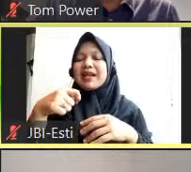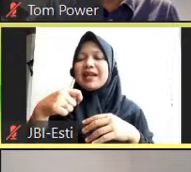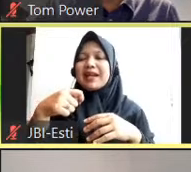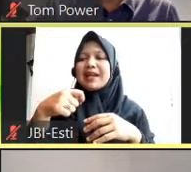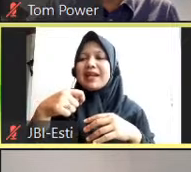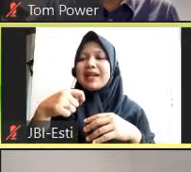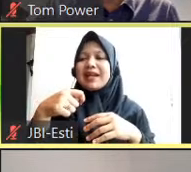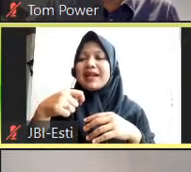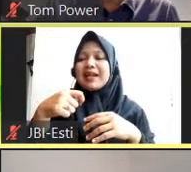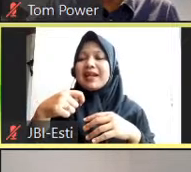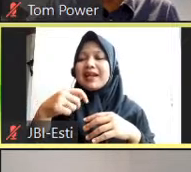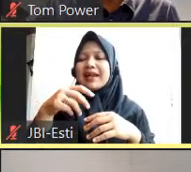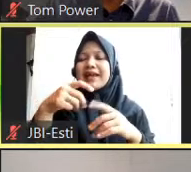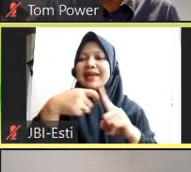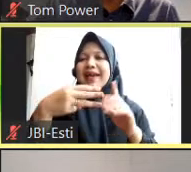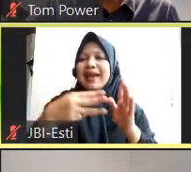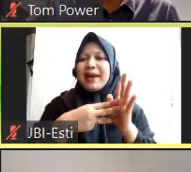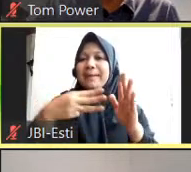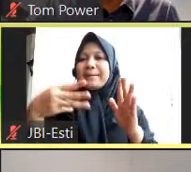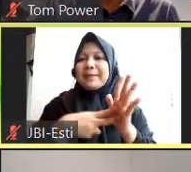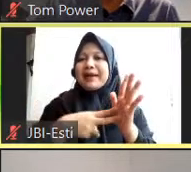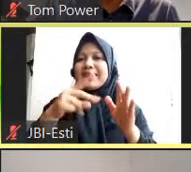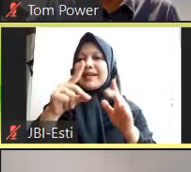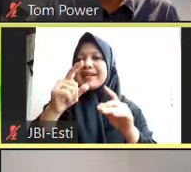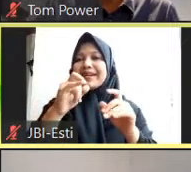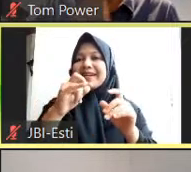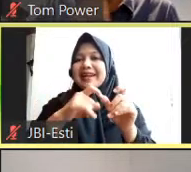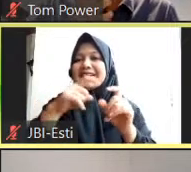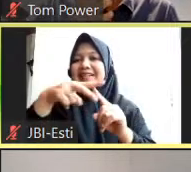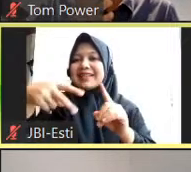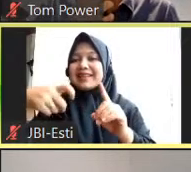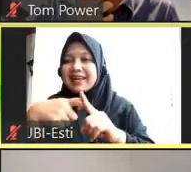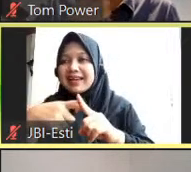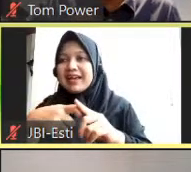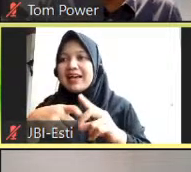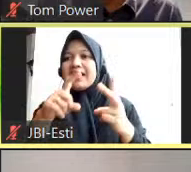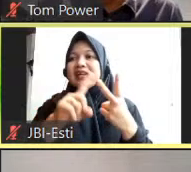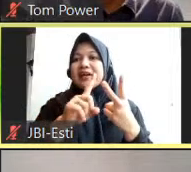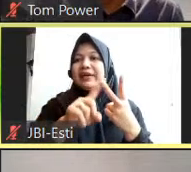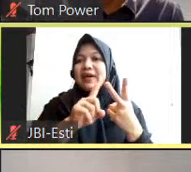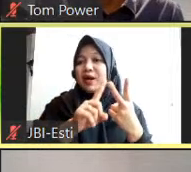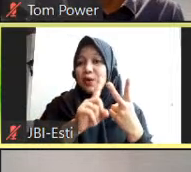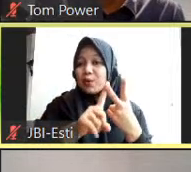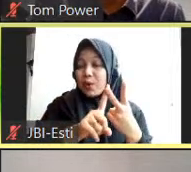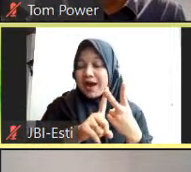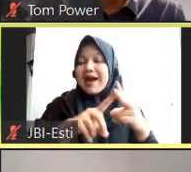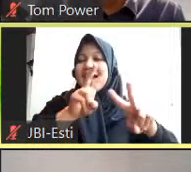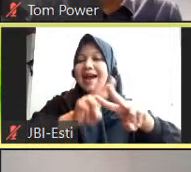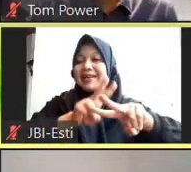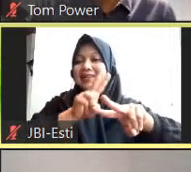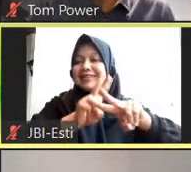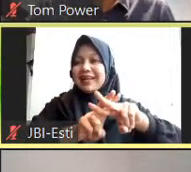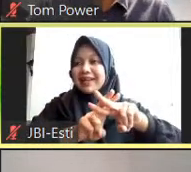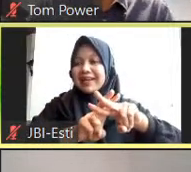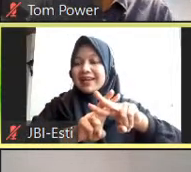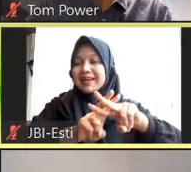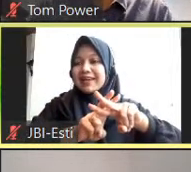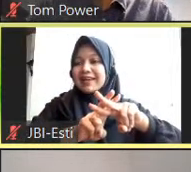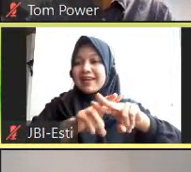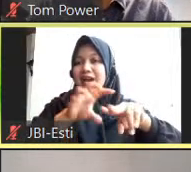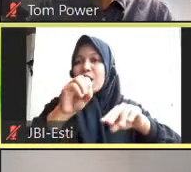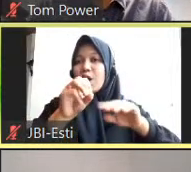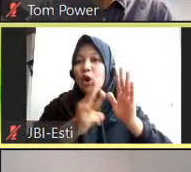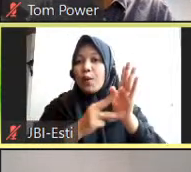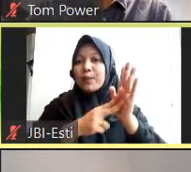satu lagi Omnibus Law Transparan dimulai oleh akun BNPT. Jadi dua akun milik pemerintah ini